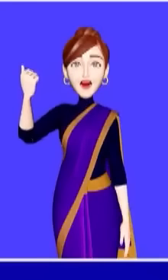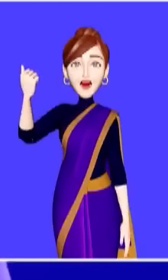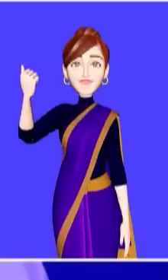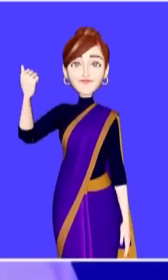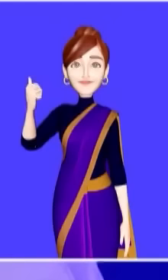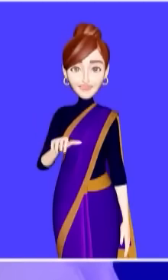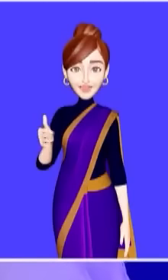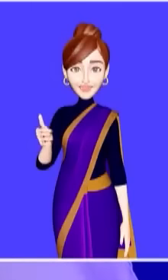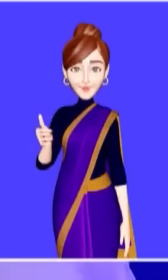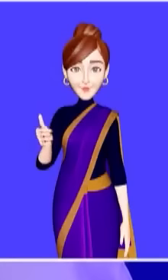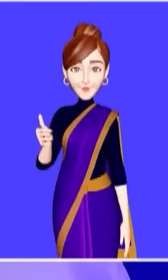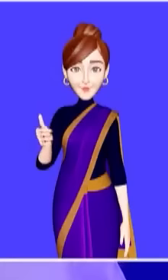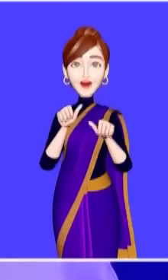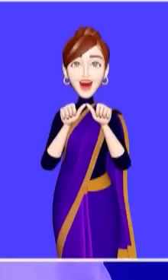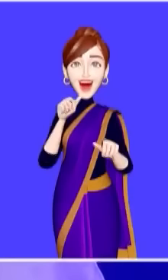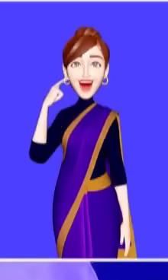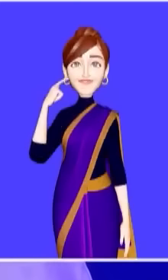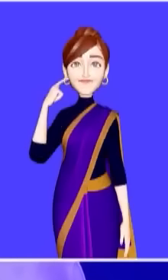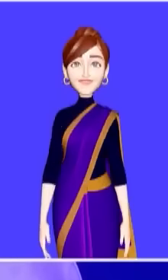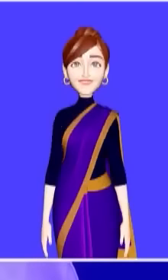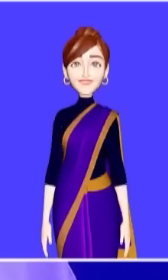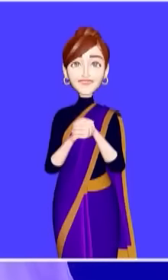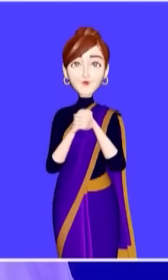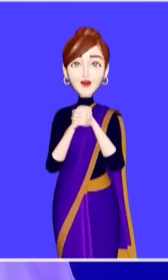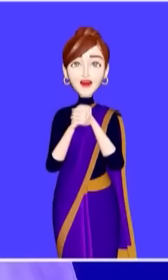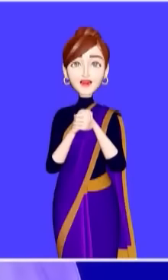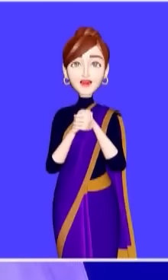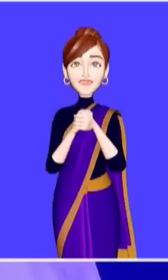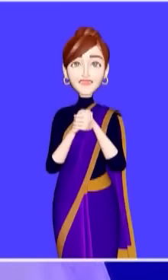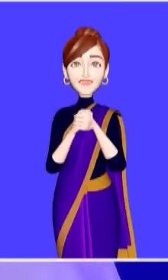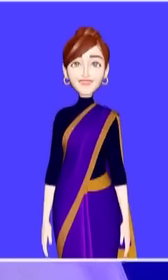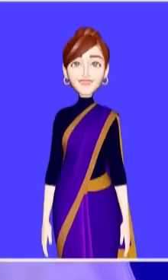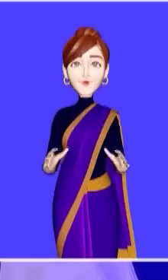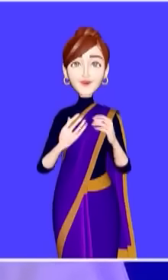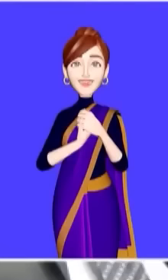और सिक्योर एआई सॉल्यूशंस का नेचुरल हब बनाते हैं।